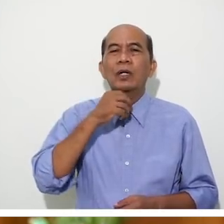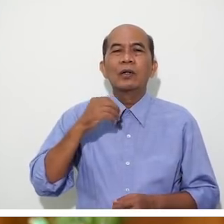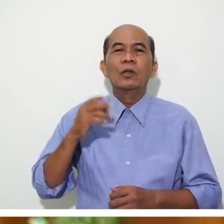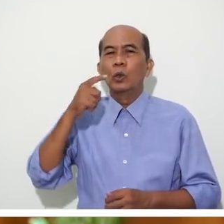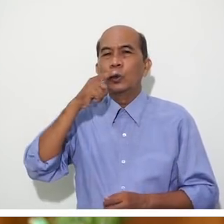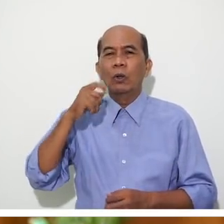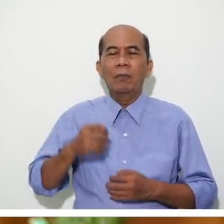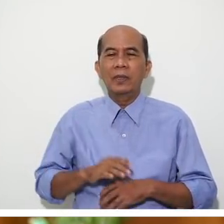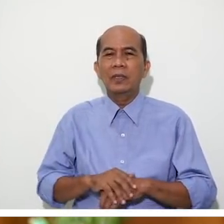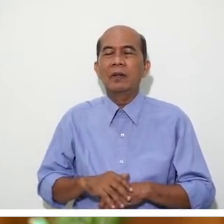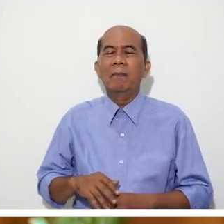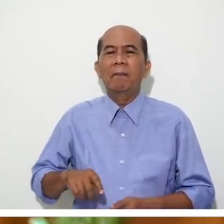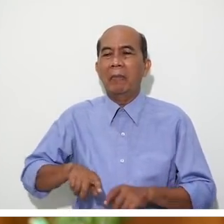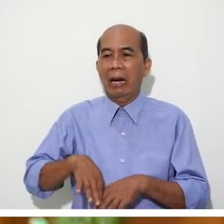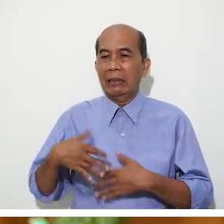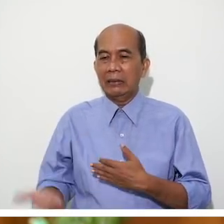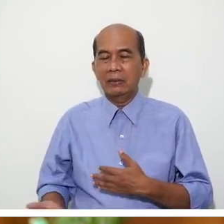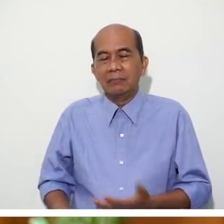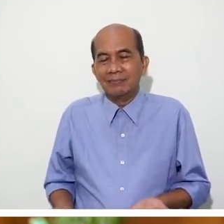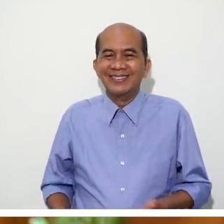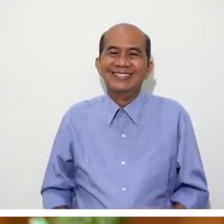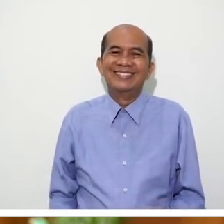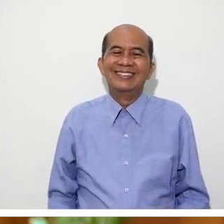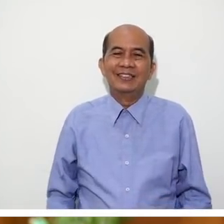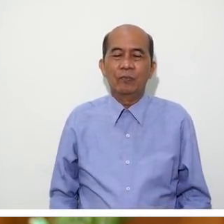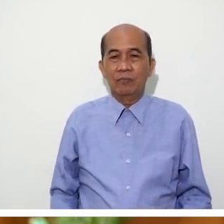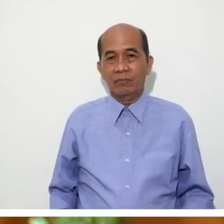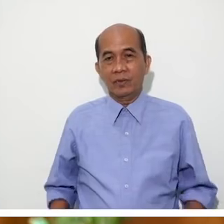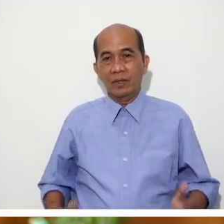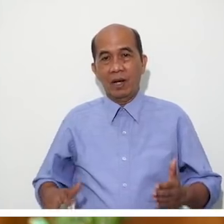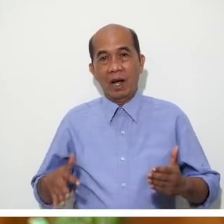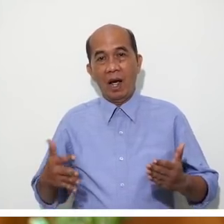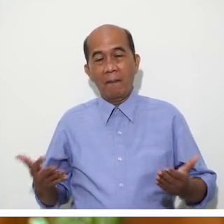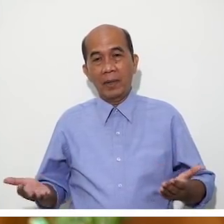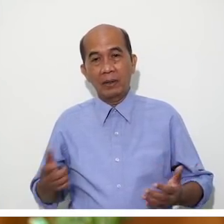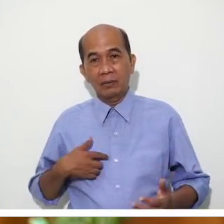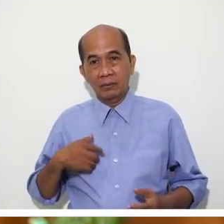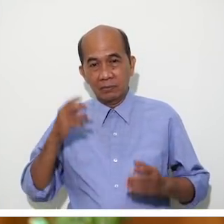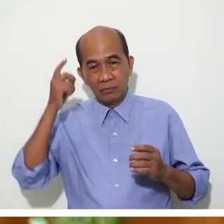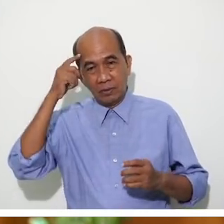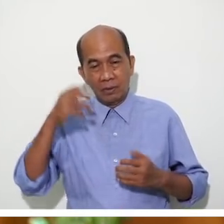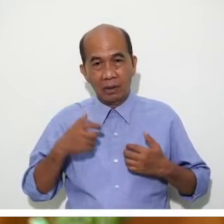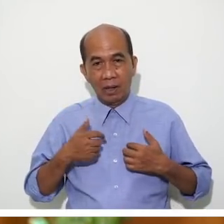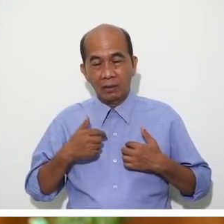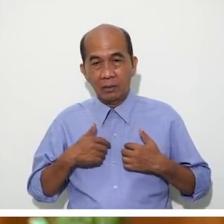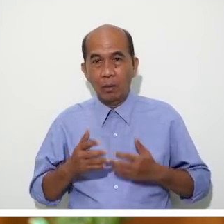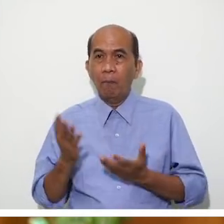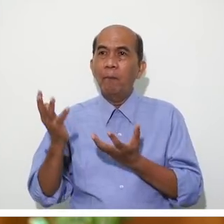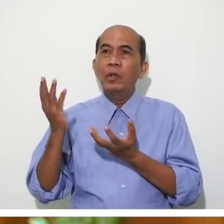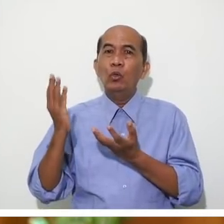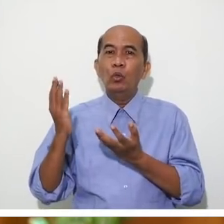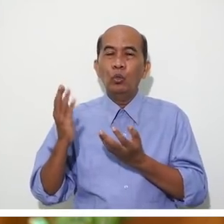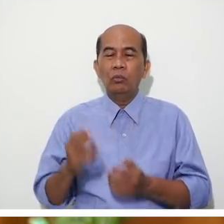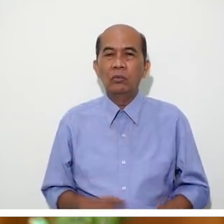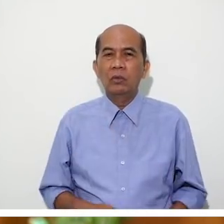Saudara, apa yang memotivasi orang ini untuk menunggu? Apa yang